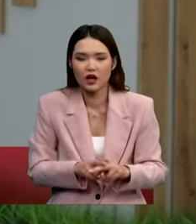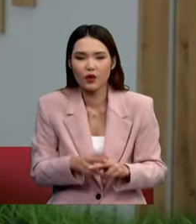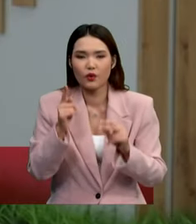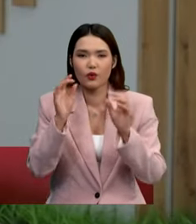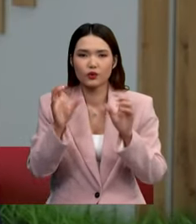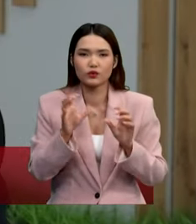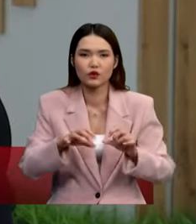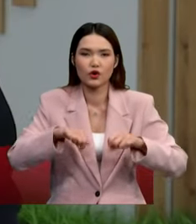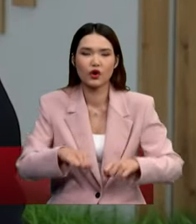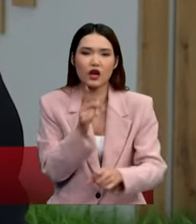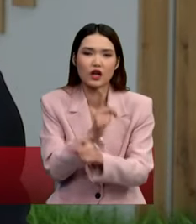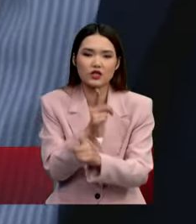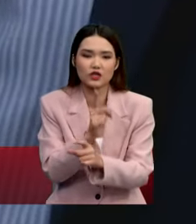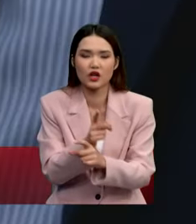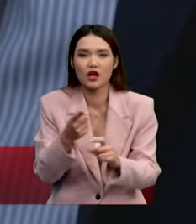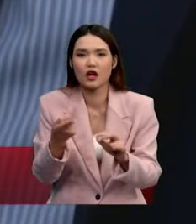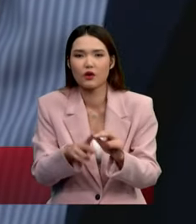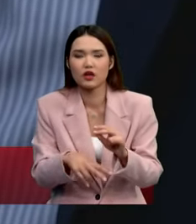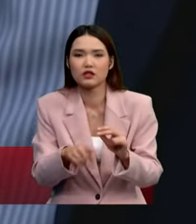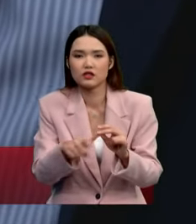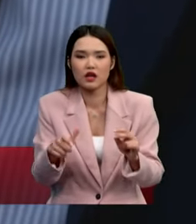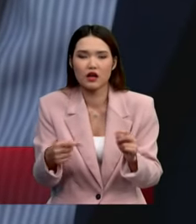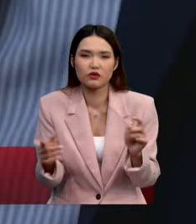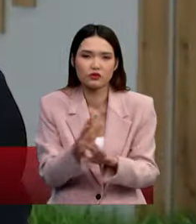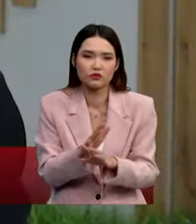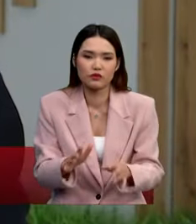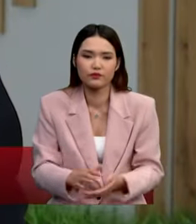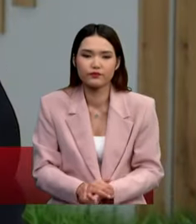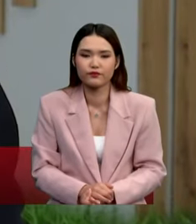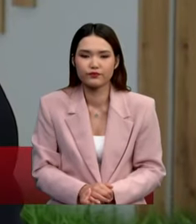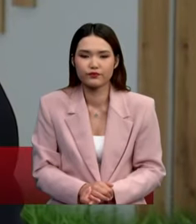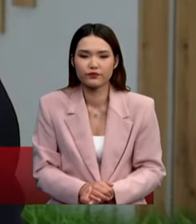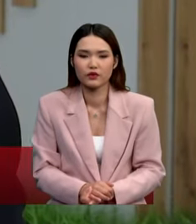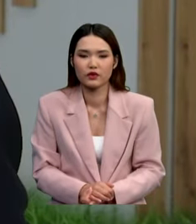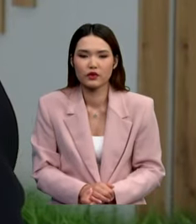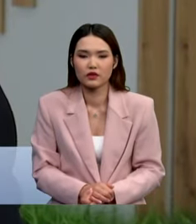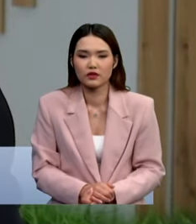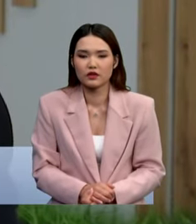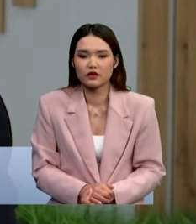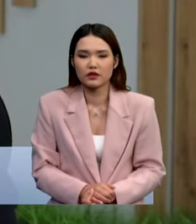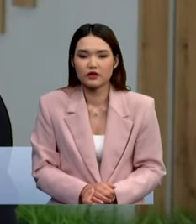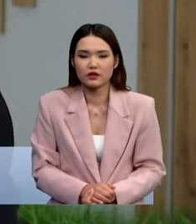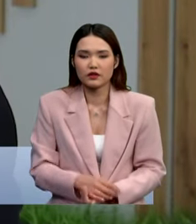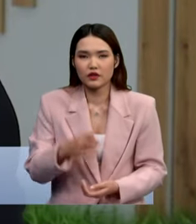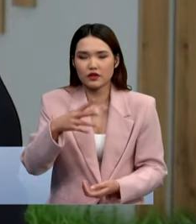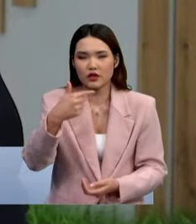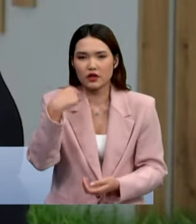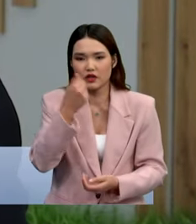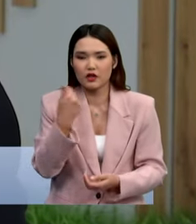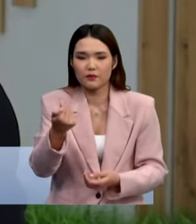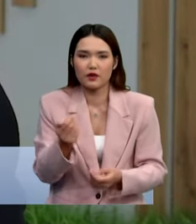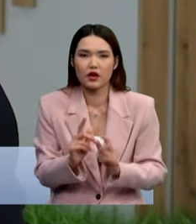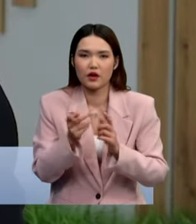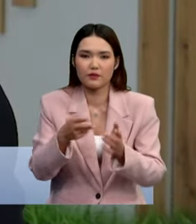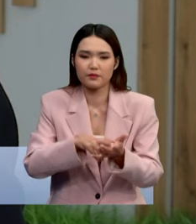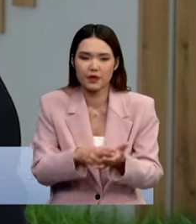заңдағы құқықты шектеу және шеттегі Қазақта атажұрттан жер туу. 23 жылдың 18 сәуірінде сол норма бекітілді, содан бері көшіп келе